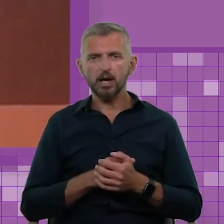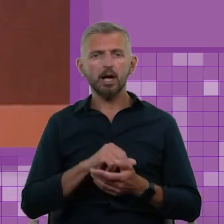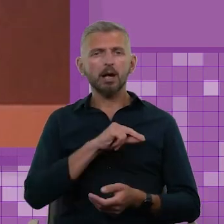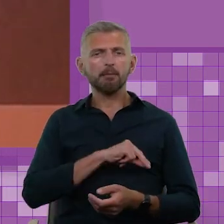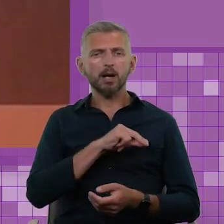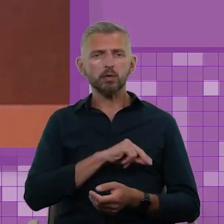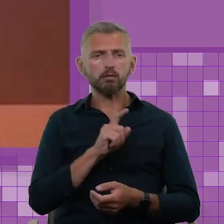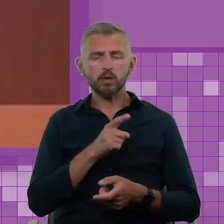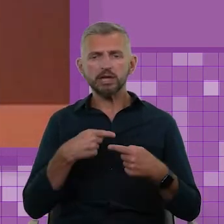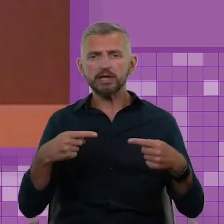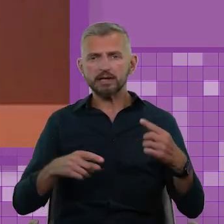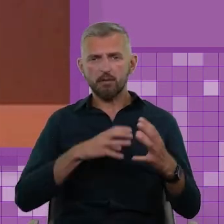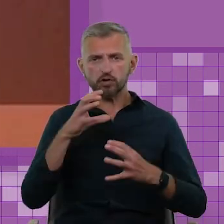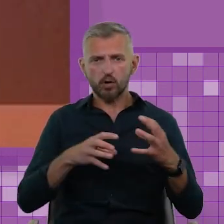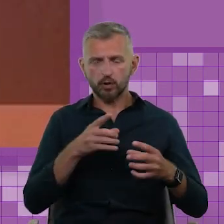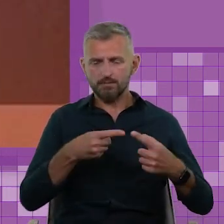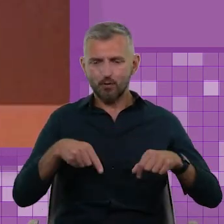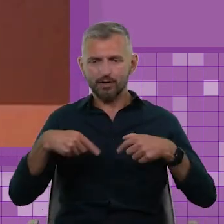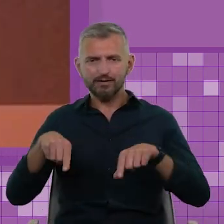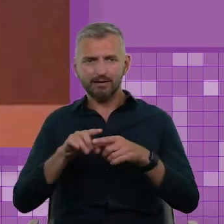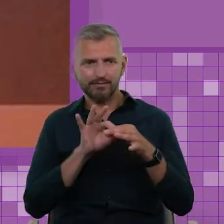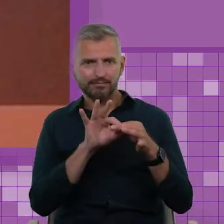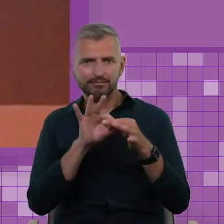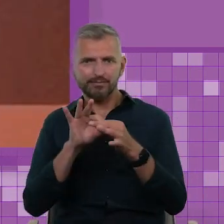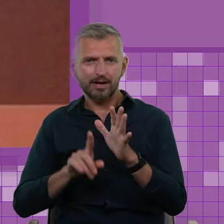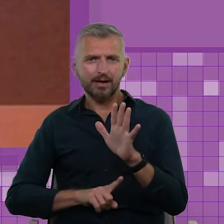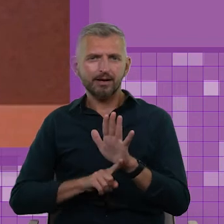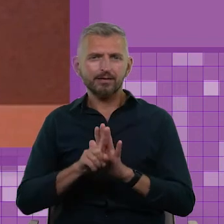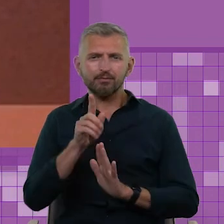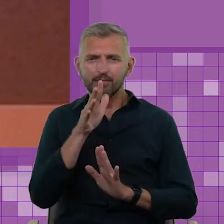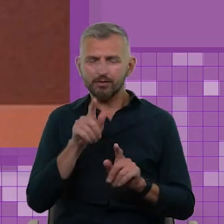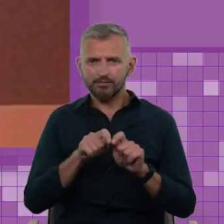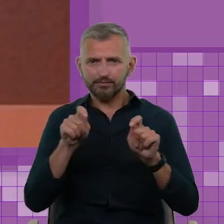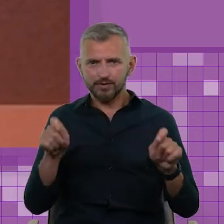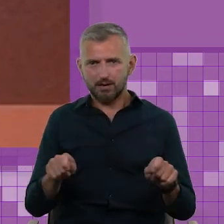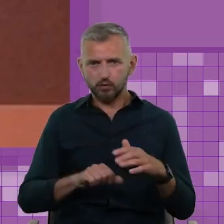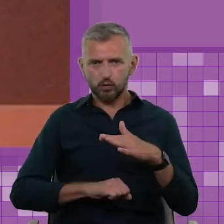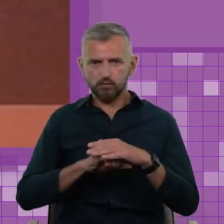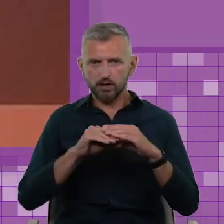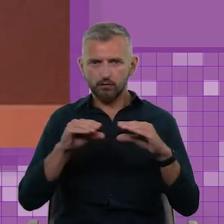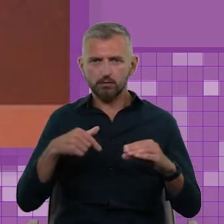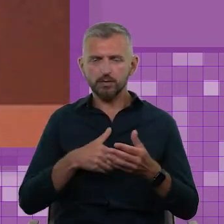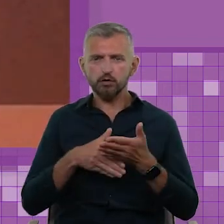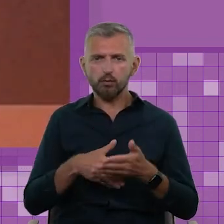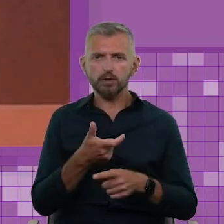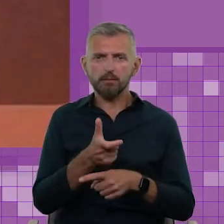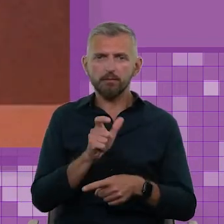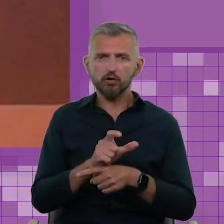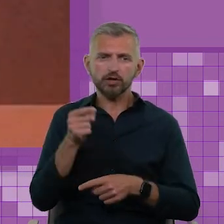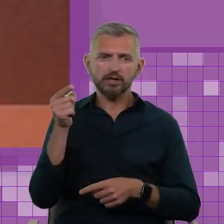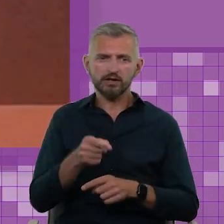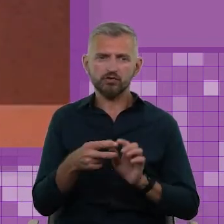Працюємо з різними міжнародними організаціями. З моменту запуску платформи ми допомогли більше